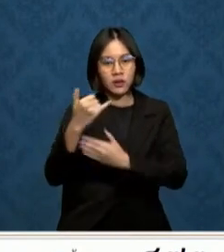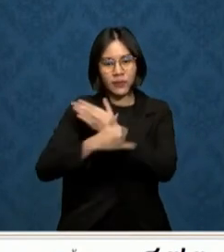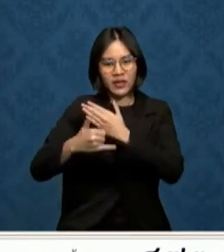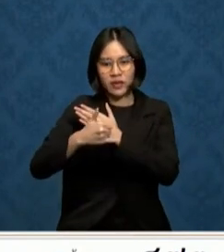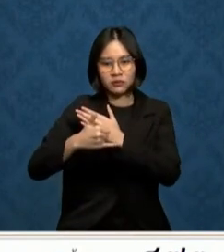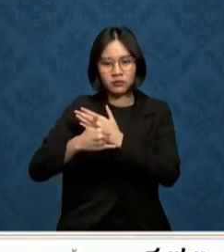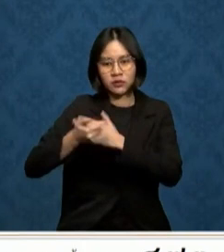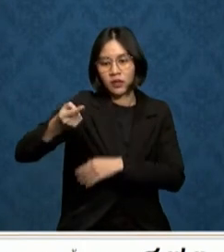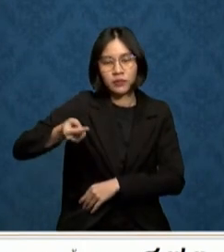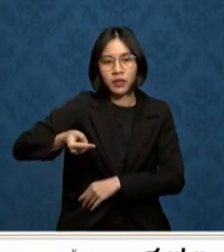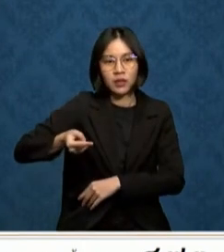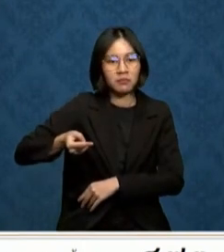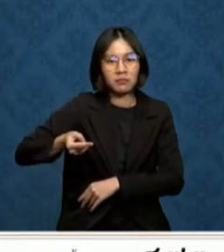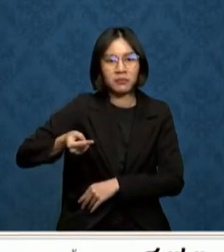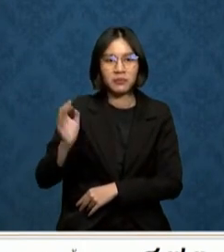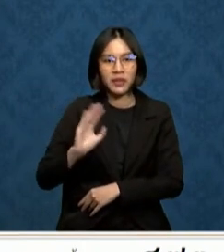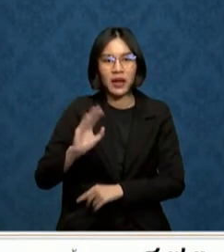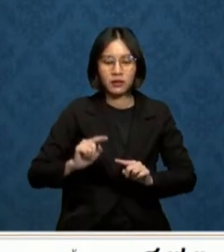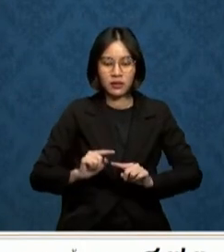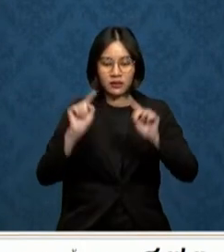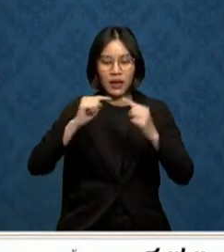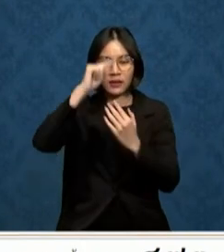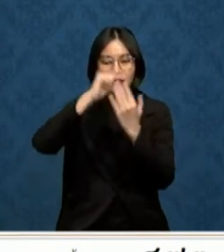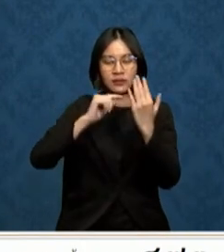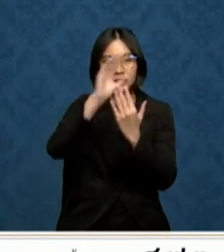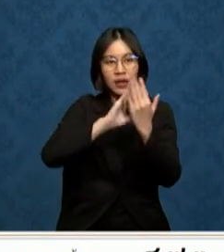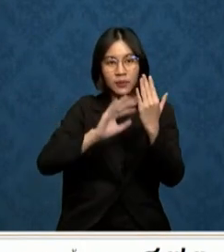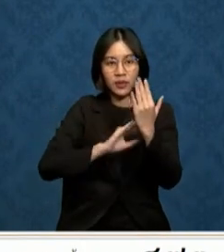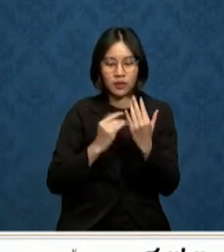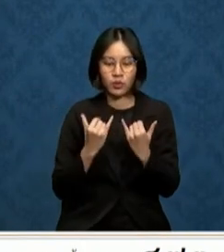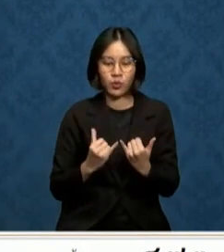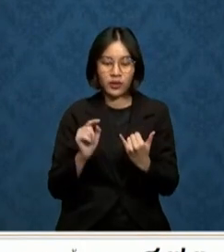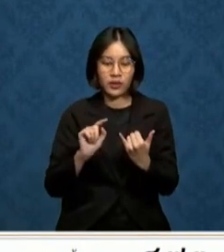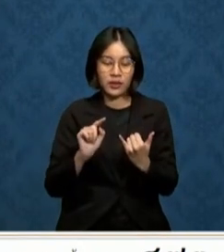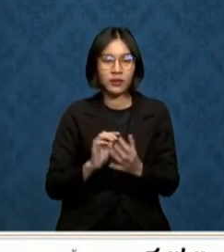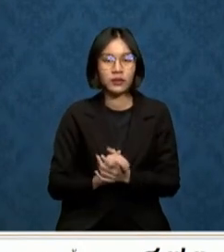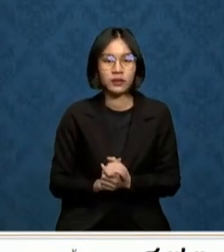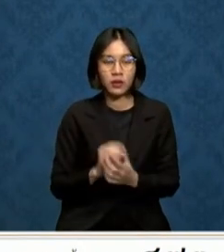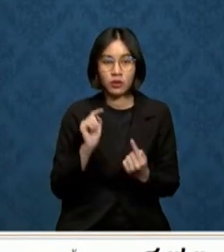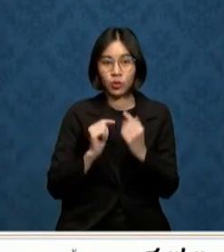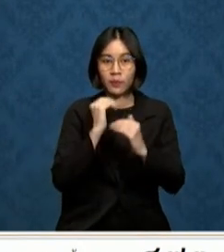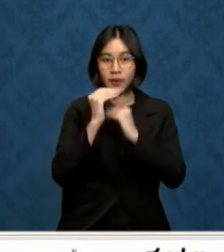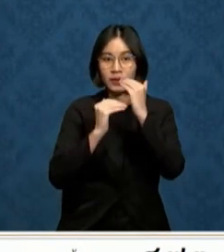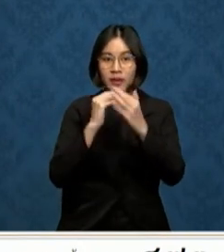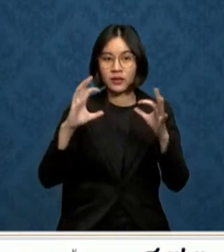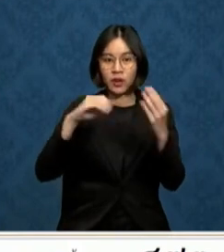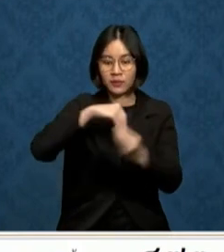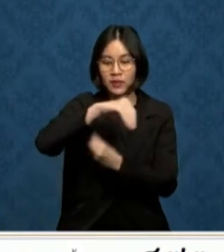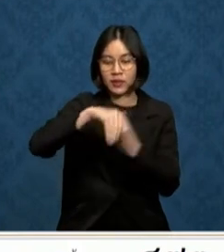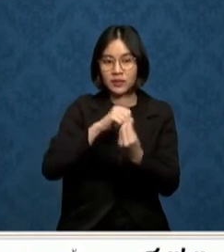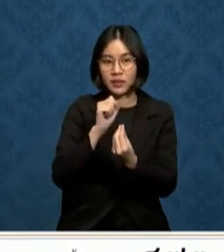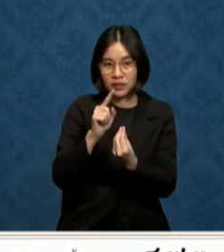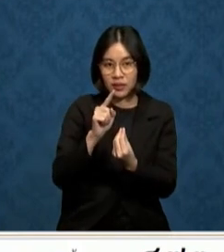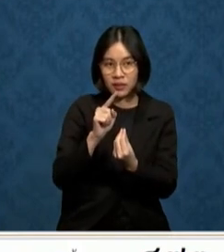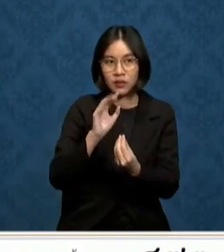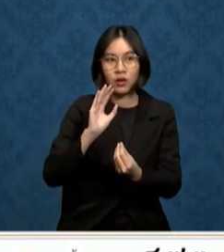ไม่ได้ซึ่งมันผิดกับบ้านเราครับเพราะฉะนั้นในวันนี้เราจึงเห็นว่าการเติบโตทางเศรษฐกิจของ